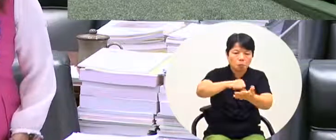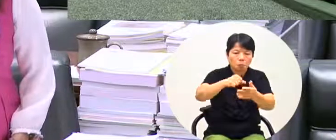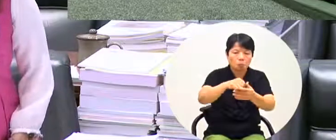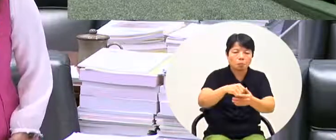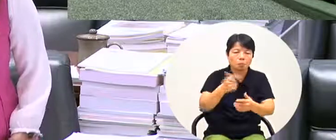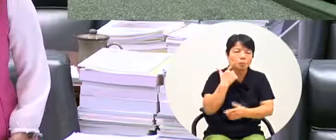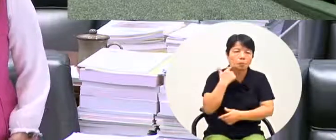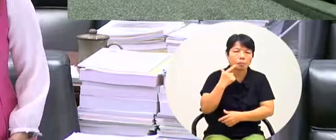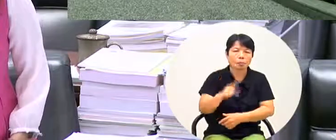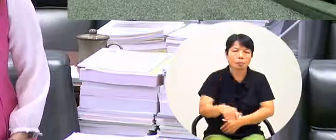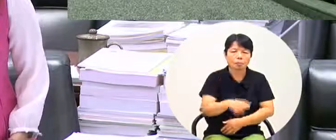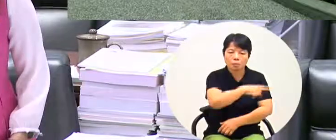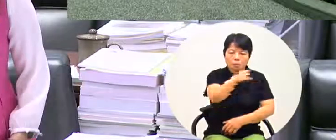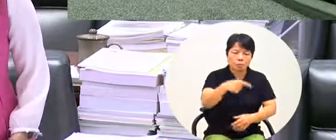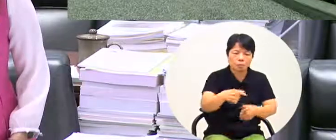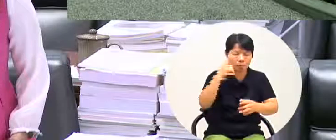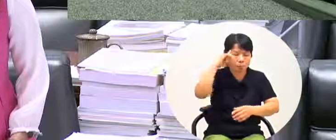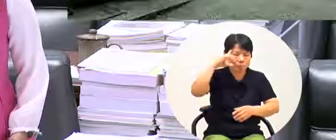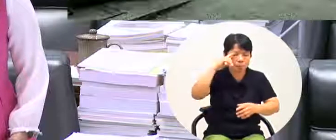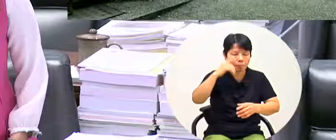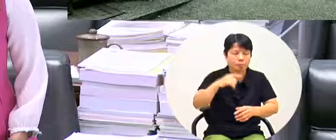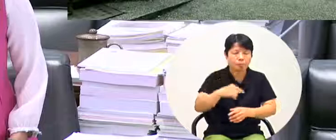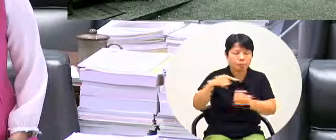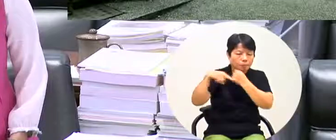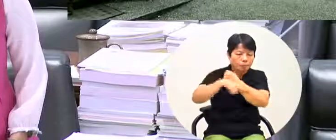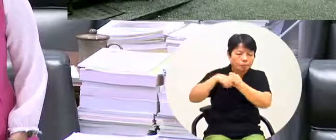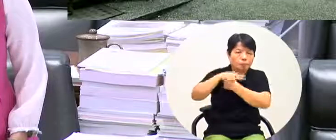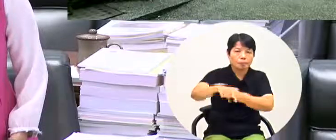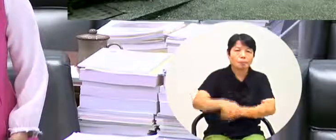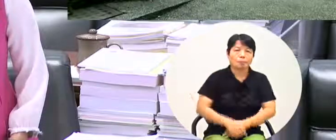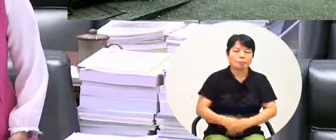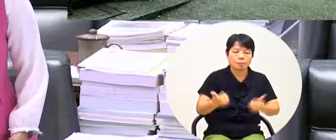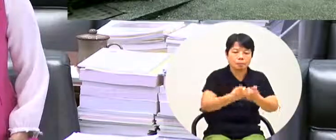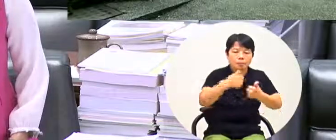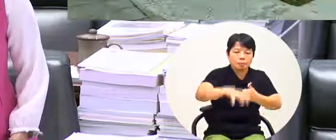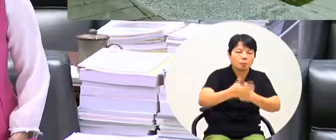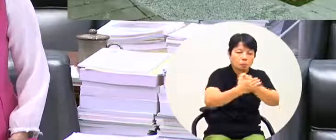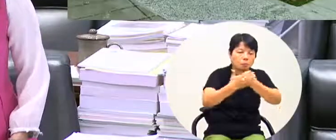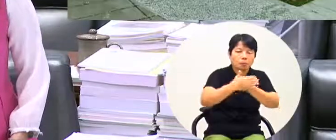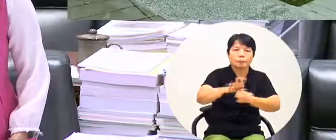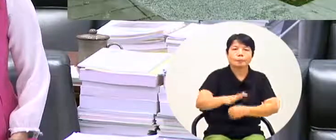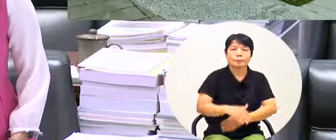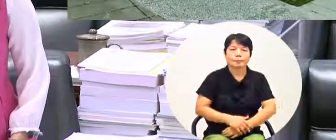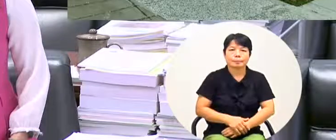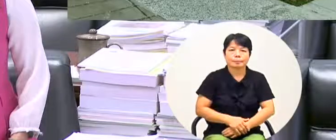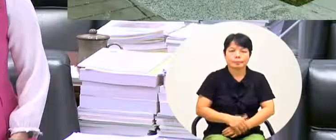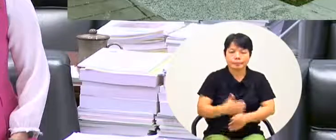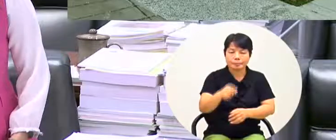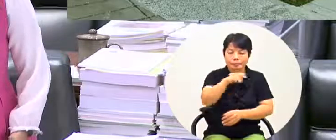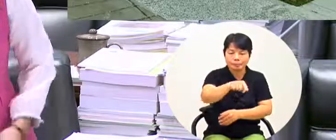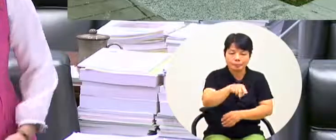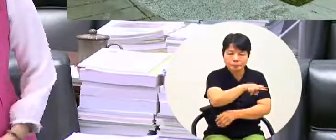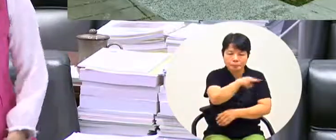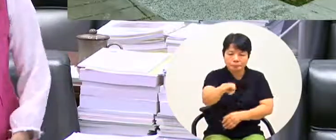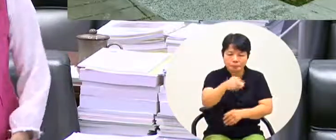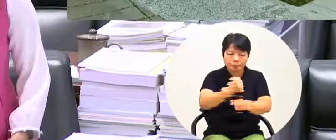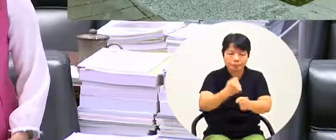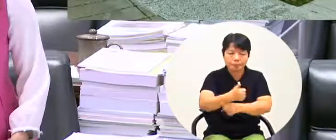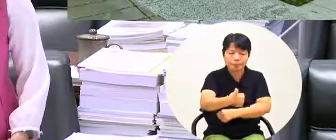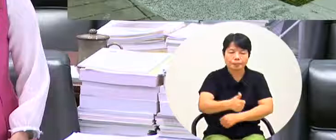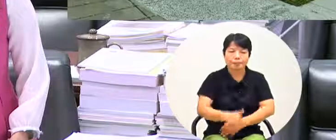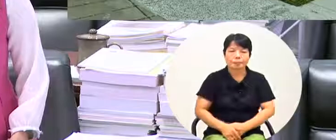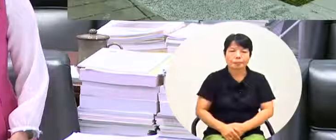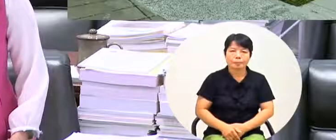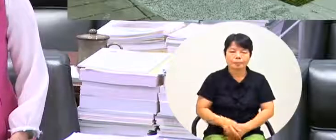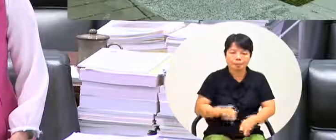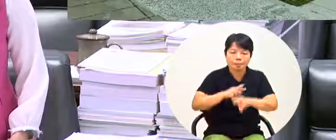你看这个是因为我们议会有在维护，那它的前面都做得很漂亮，可是我们的入口的地方，等